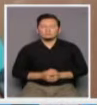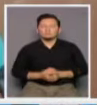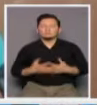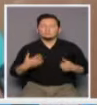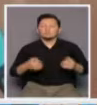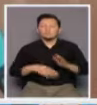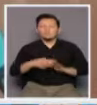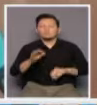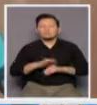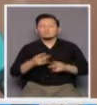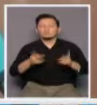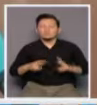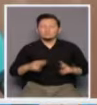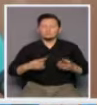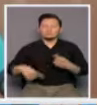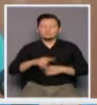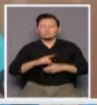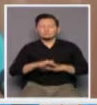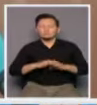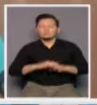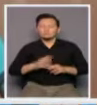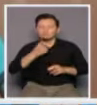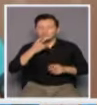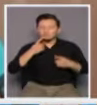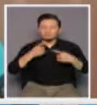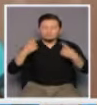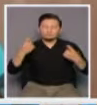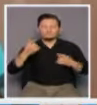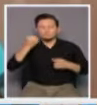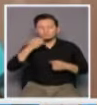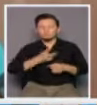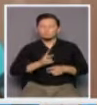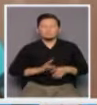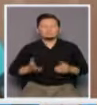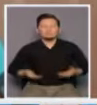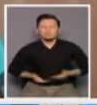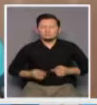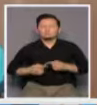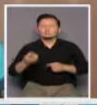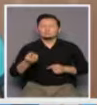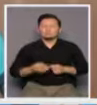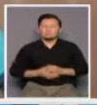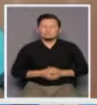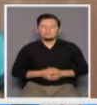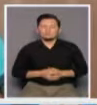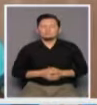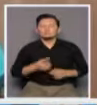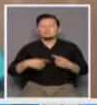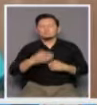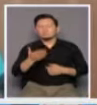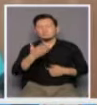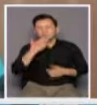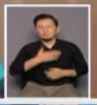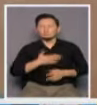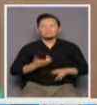Ауырмаңыз, осылай ортамызда ойнап, күліп, жүре беріңіз. Біз сізді жақсы көреміз,